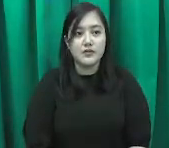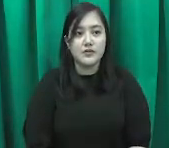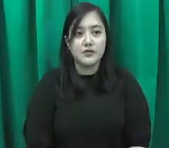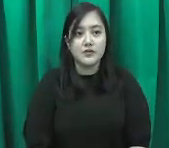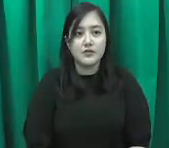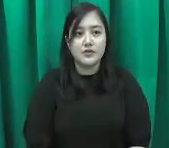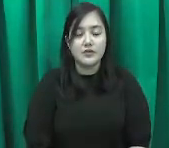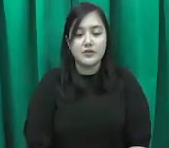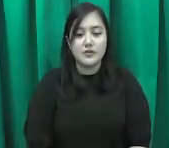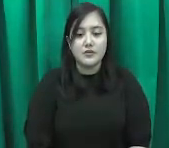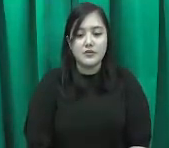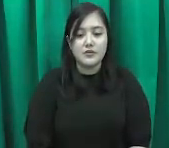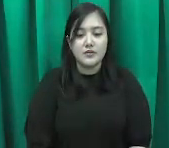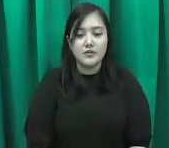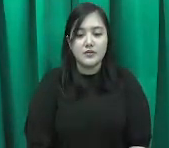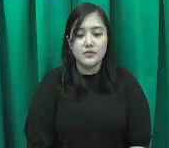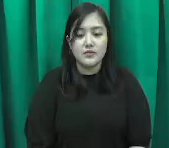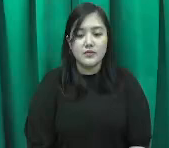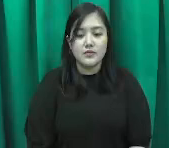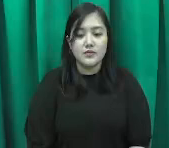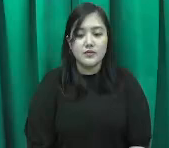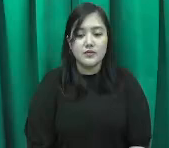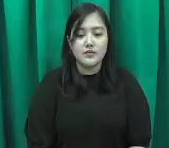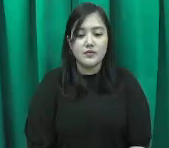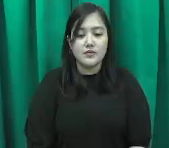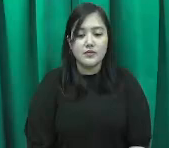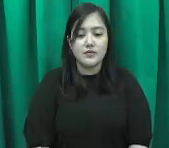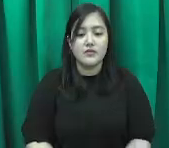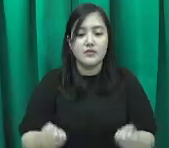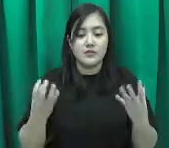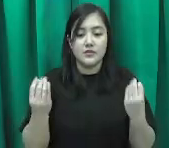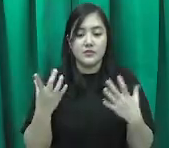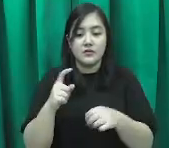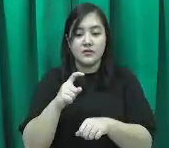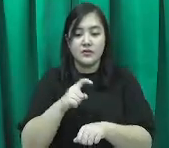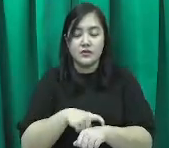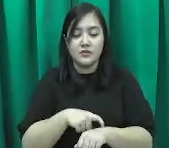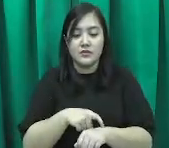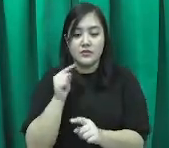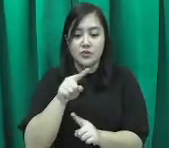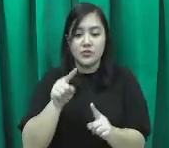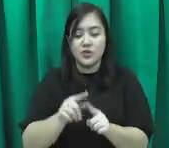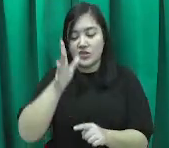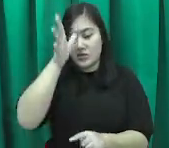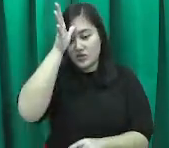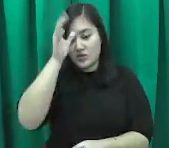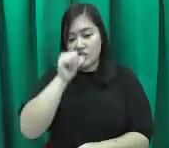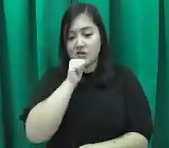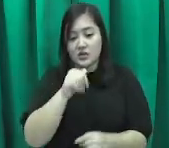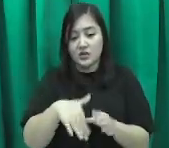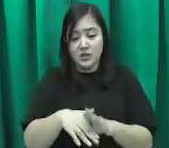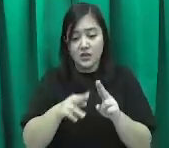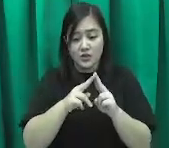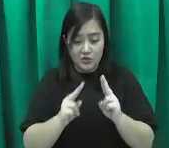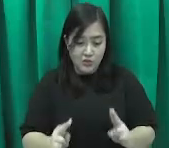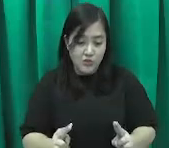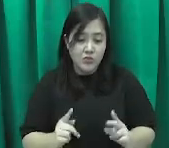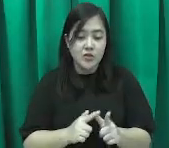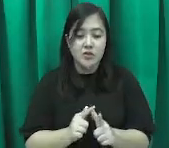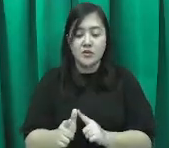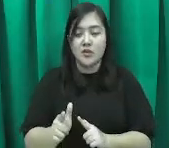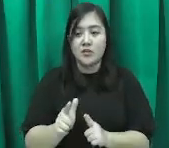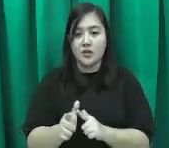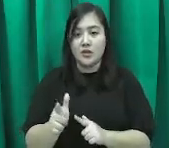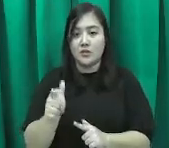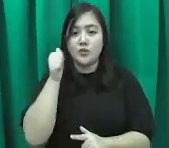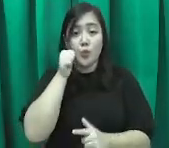yung tatay eh. Di ba usually ito yung nangyayari na pag wala yung tatay, inaako ngayon ng wife ngayon, ng nanay,